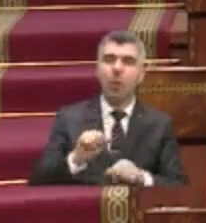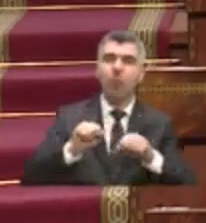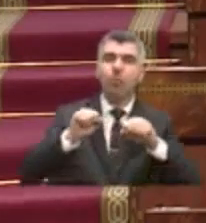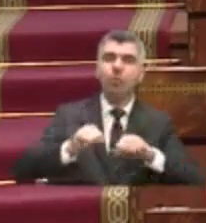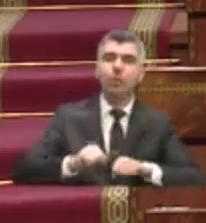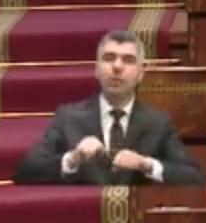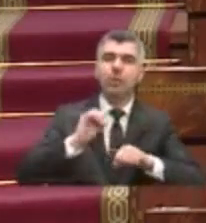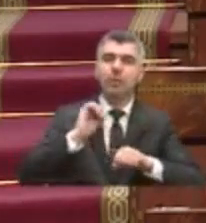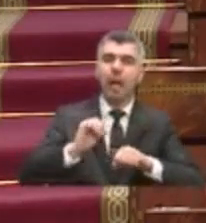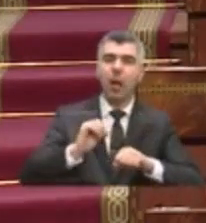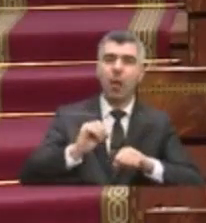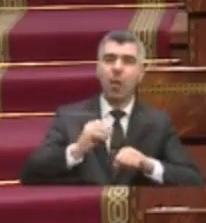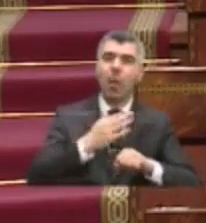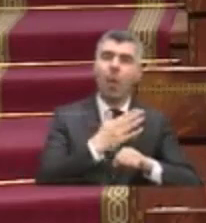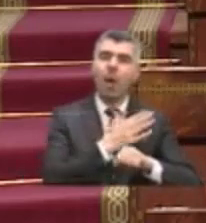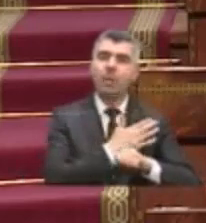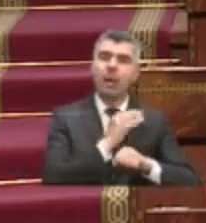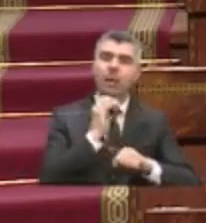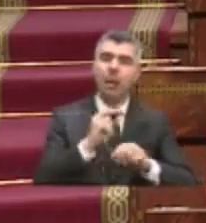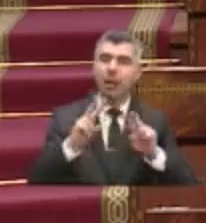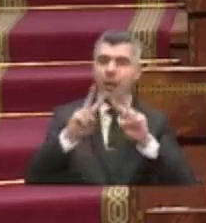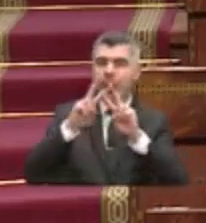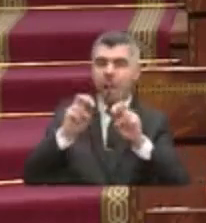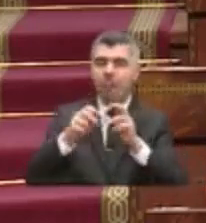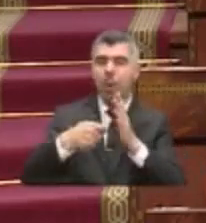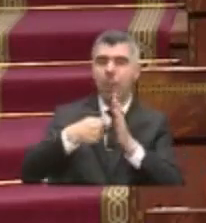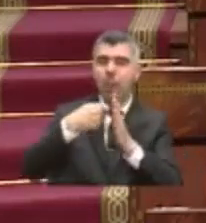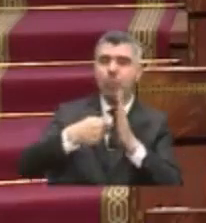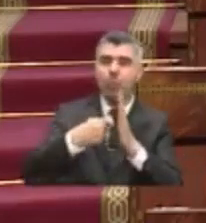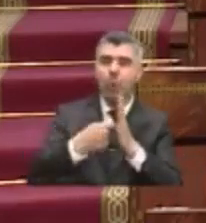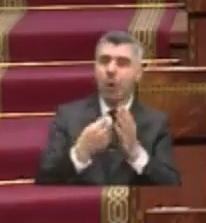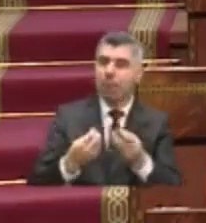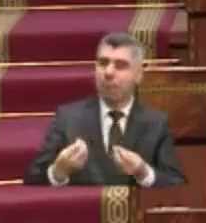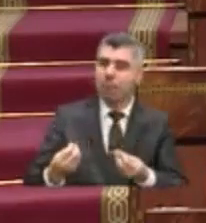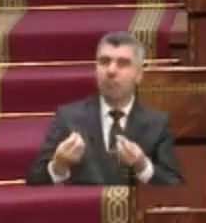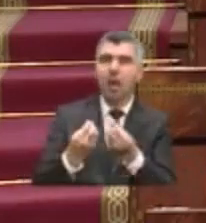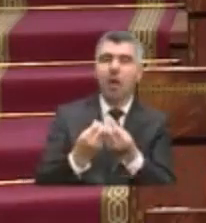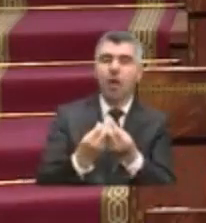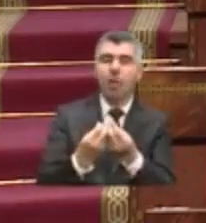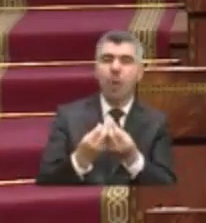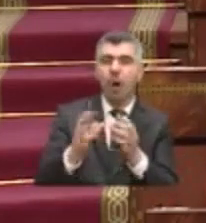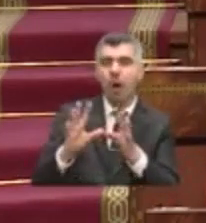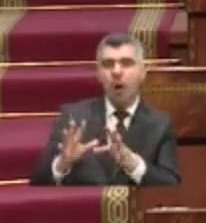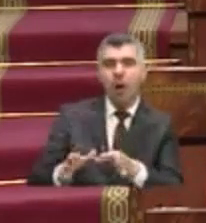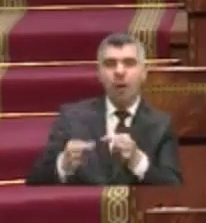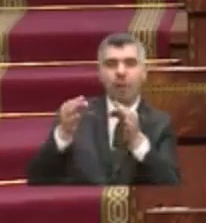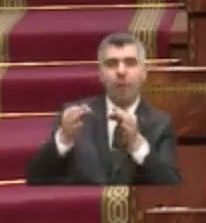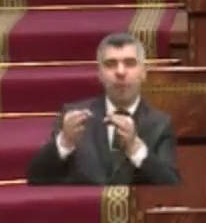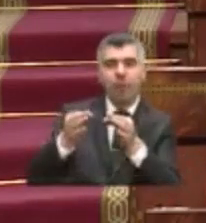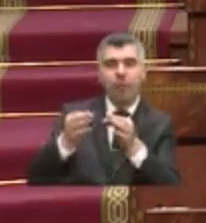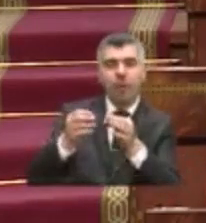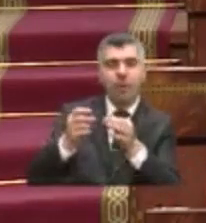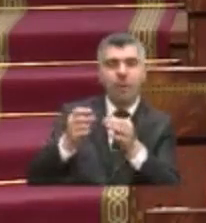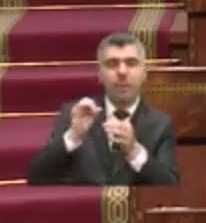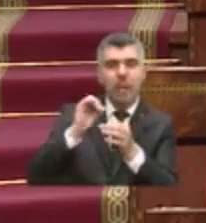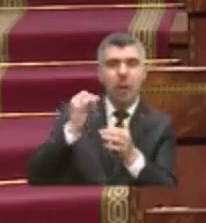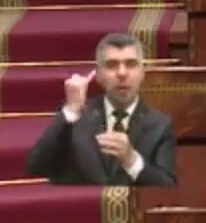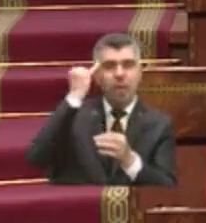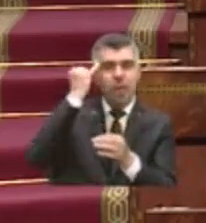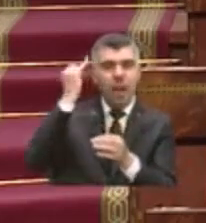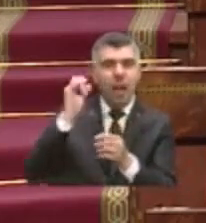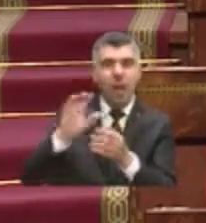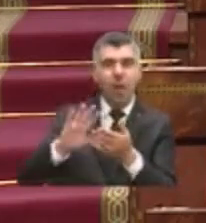العلمي وعدد المشاريع المتعلقة بالبحث العلمي والابتكار التي تم تمويلها من طرف